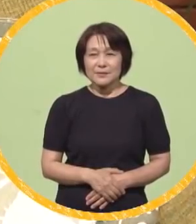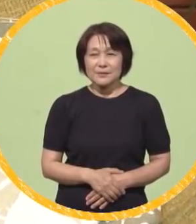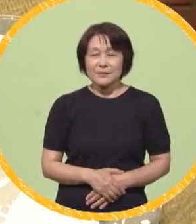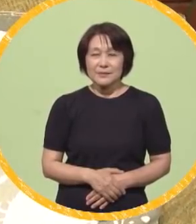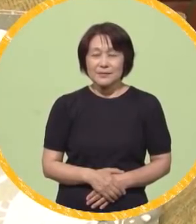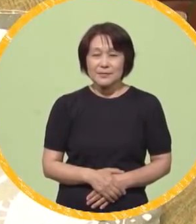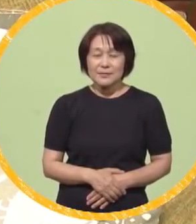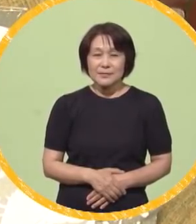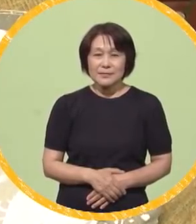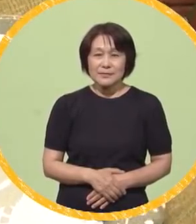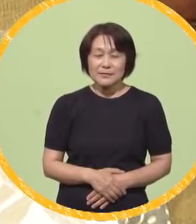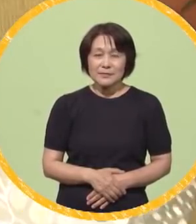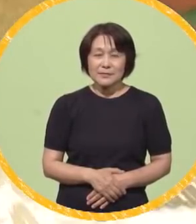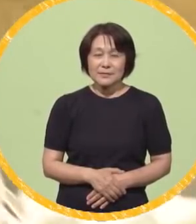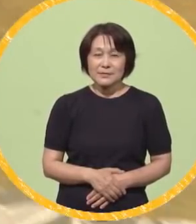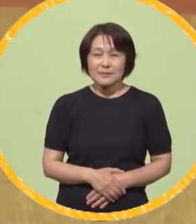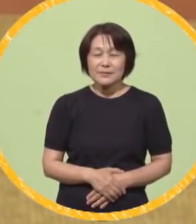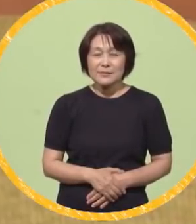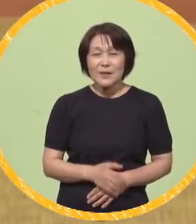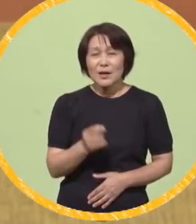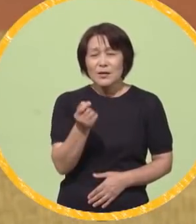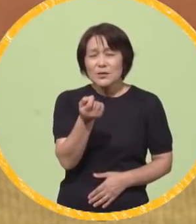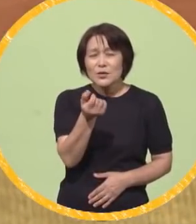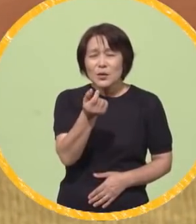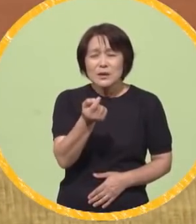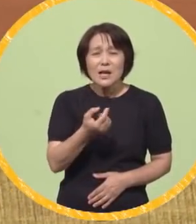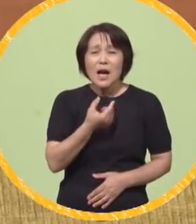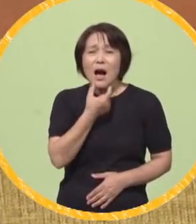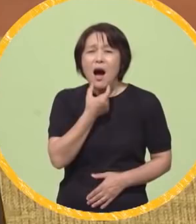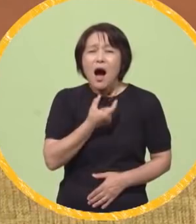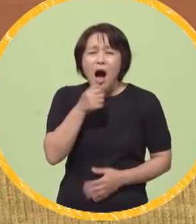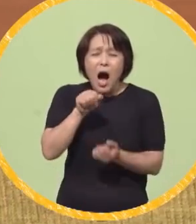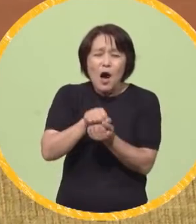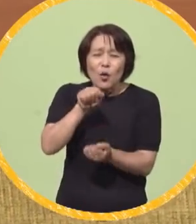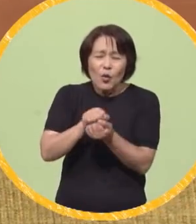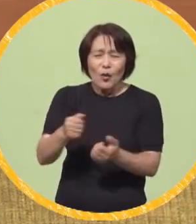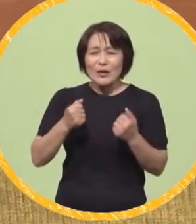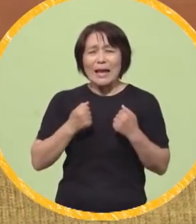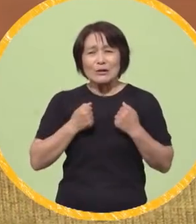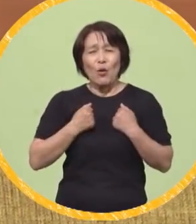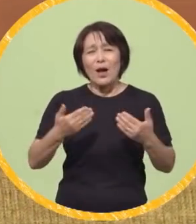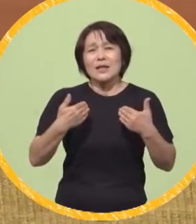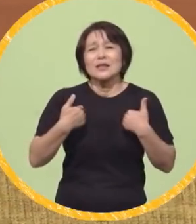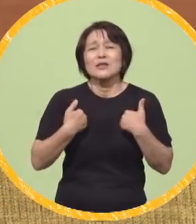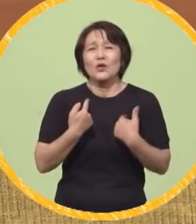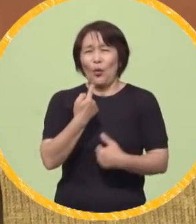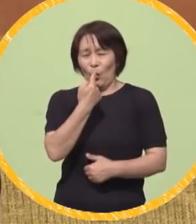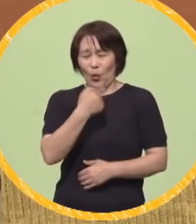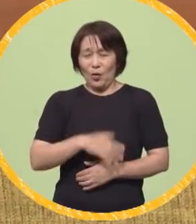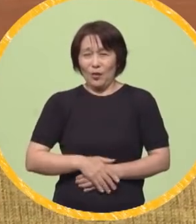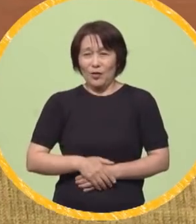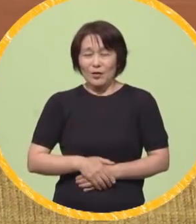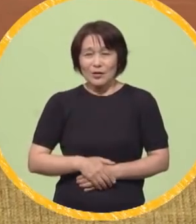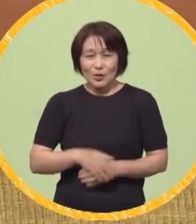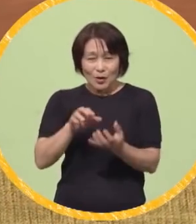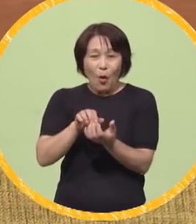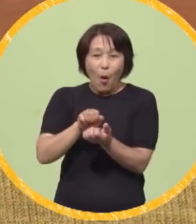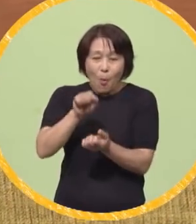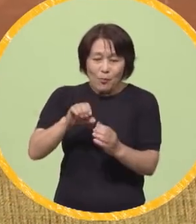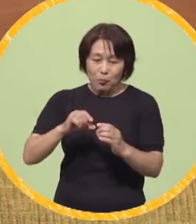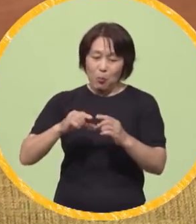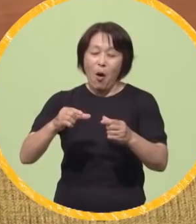ん、でも一つ言うなら、ちょっと顎の体操してから食べた方がいいかもしれないですね。それくらいもボリューム満